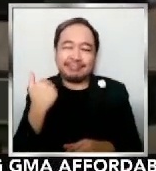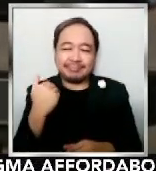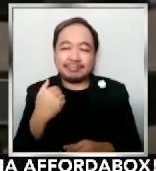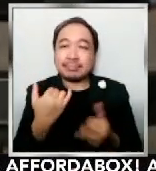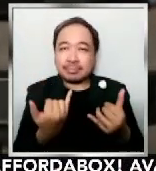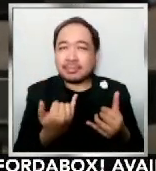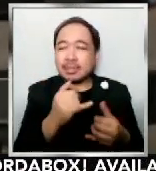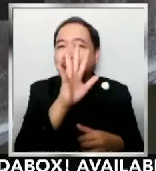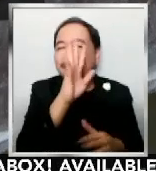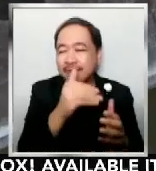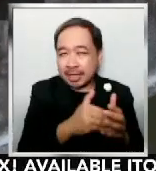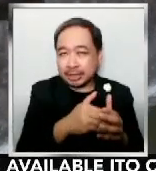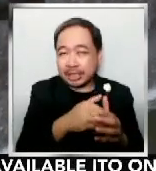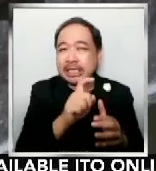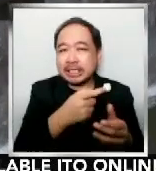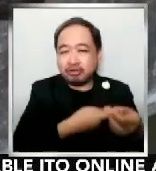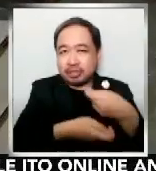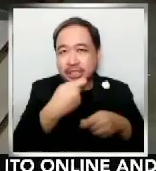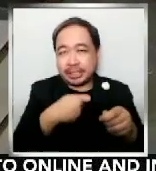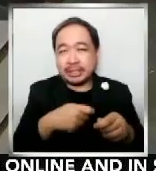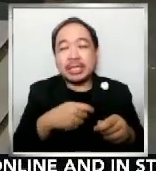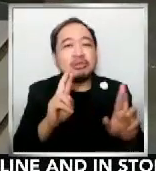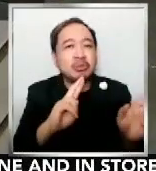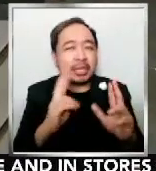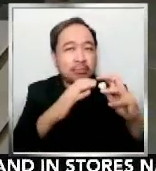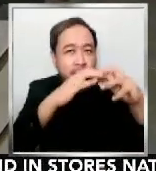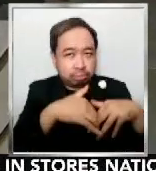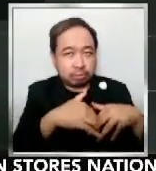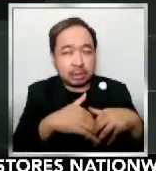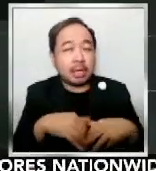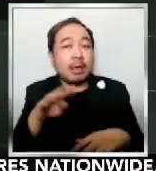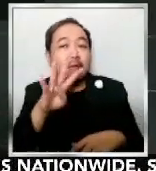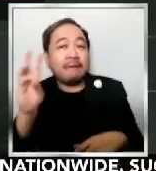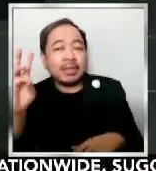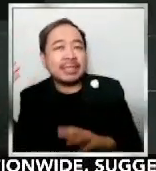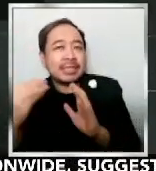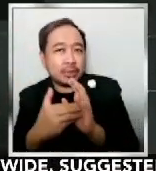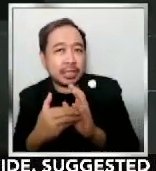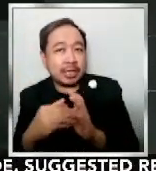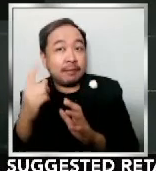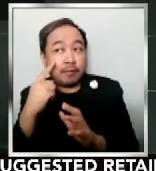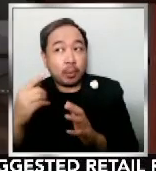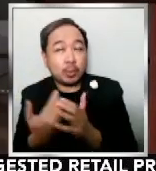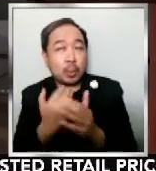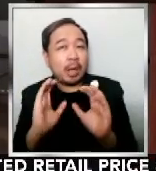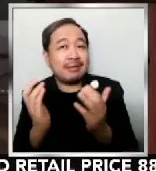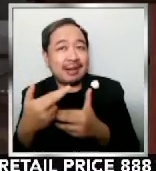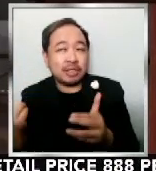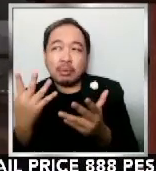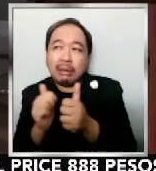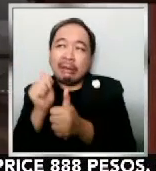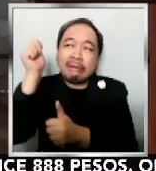dapat palitan at nakaschedule na para sa demolisyon at mahigit 46,000 para sa mga classroom sa mga liblib na lugar